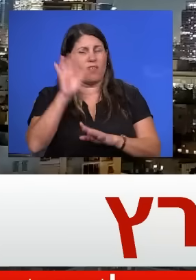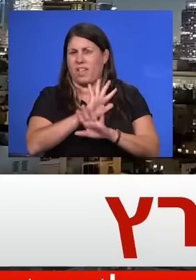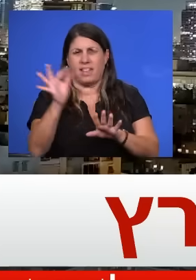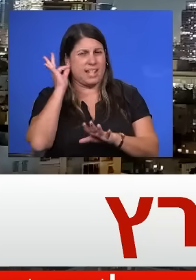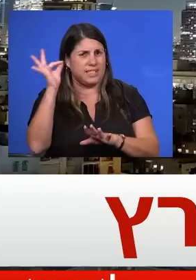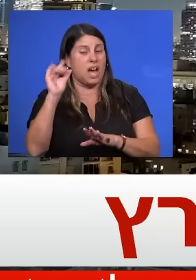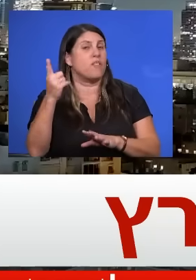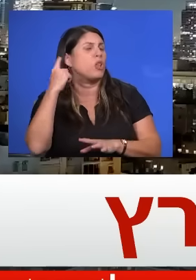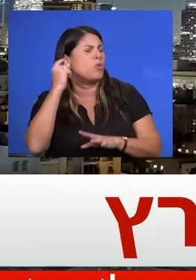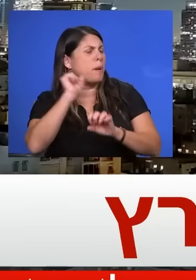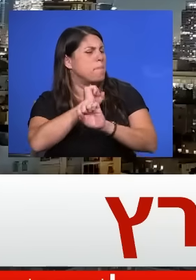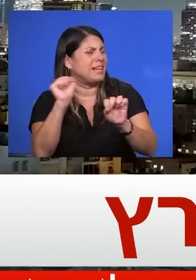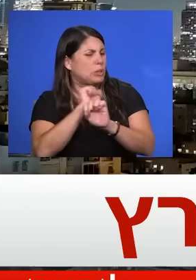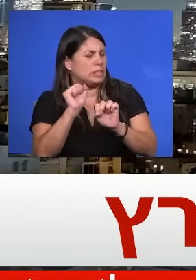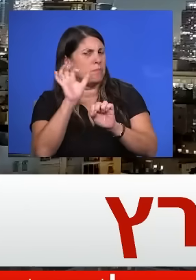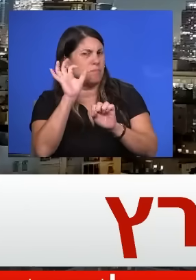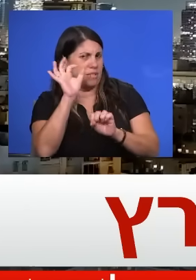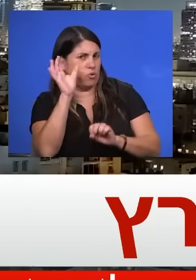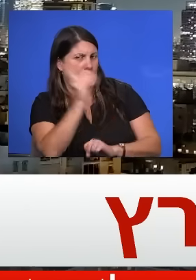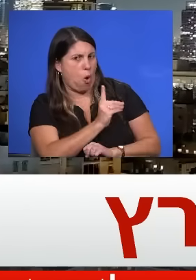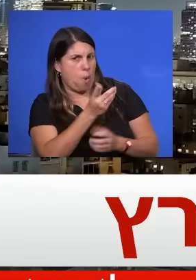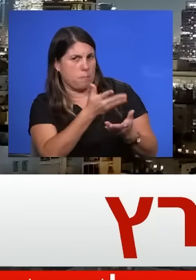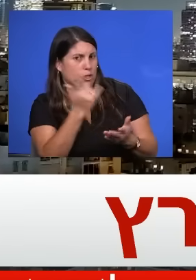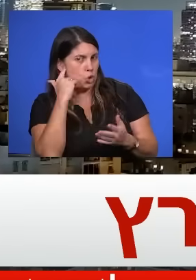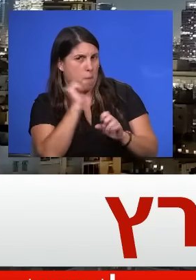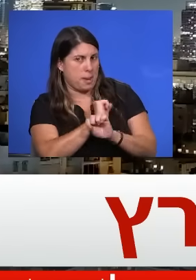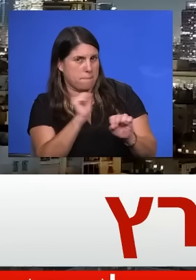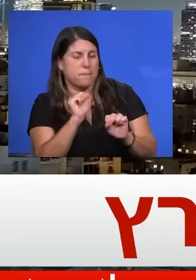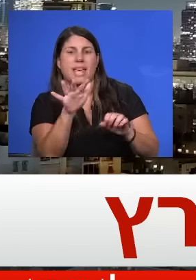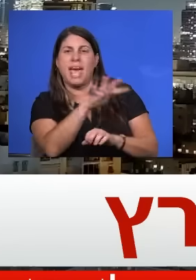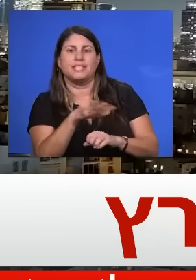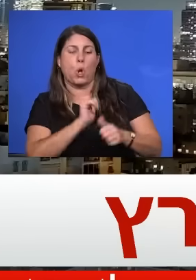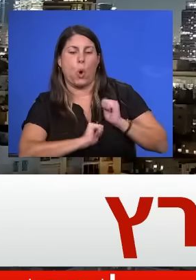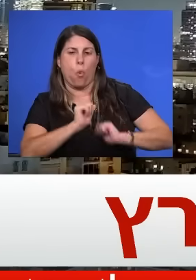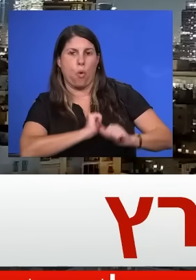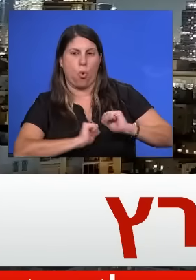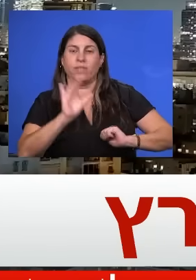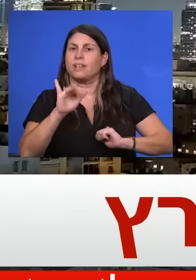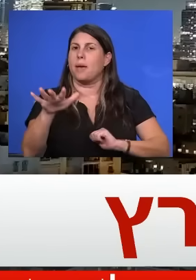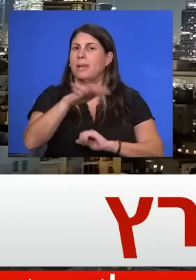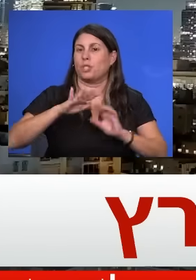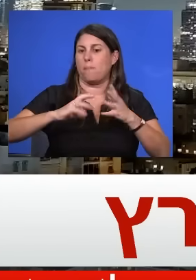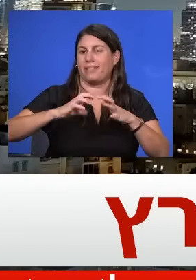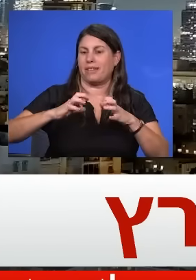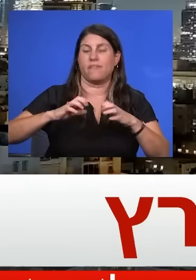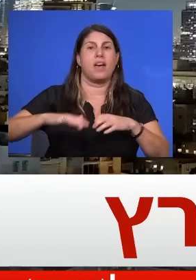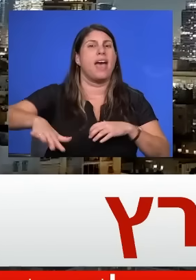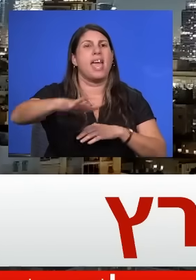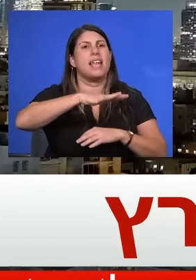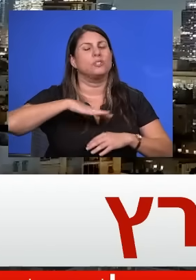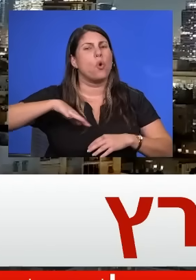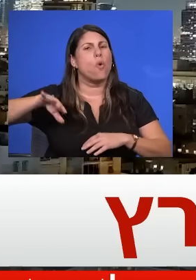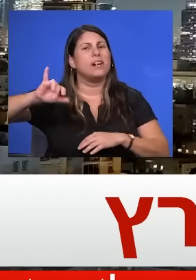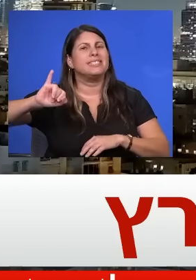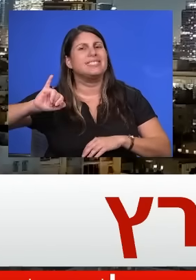ממש מדרום אלינו, כאמור, אזור חולון, גם אזור פתח תקווה, כל בעצם אזור ירקון, נכנסים עכשיו